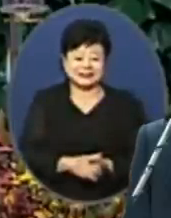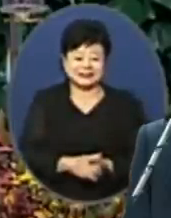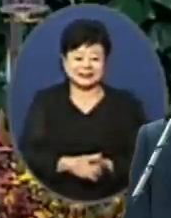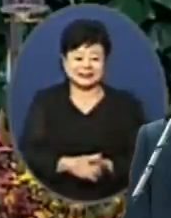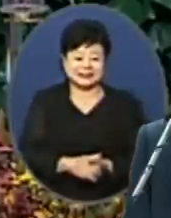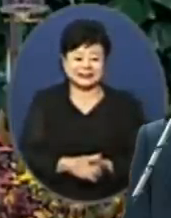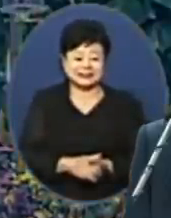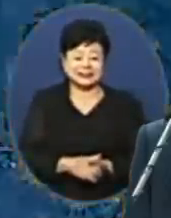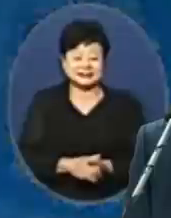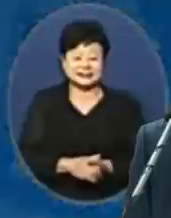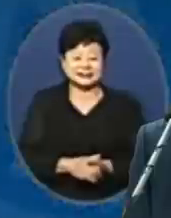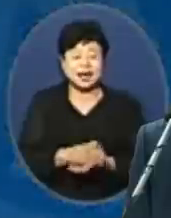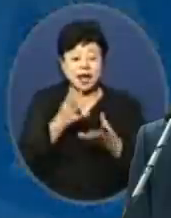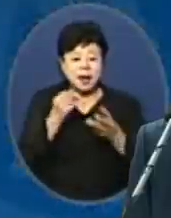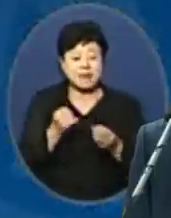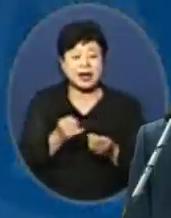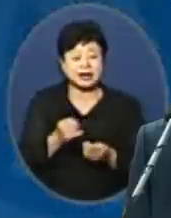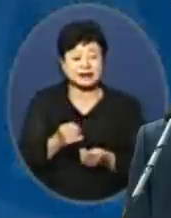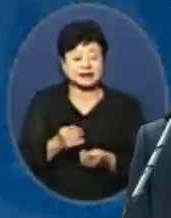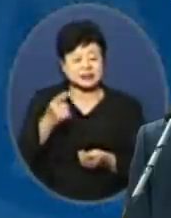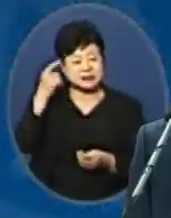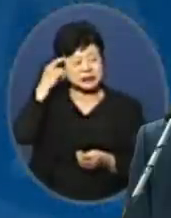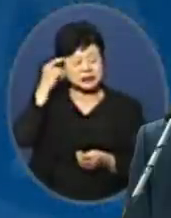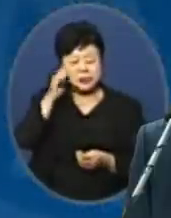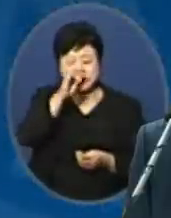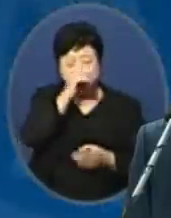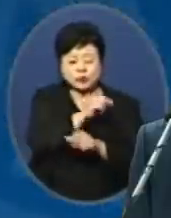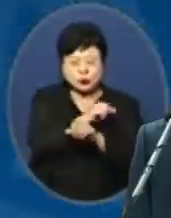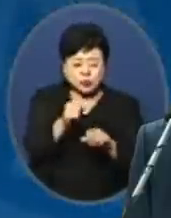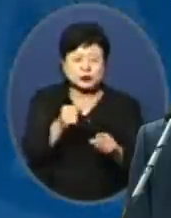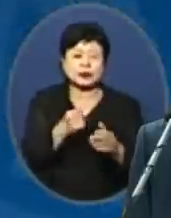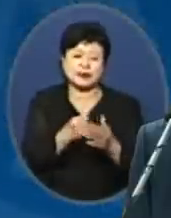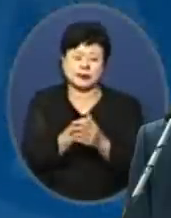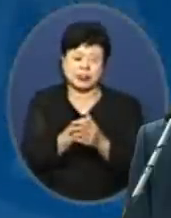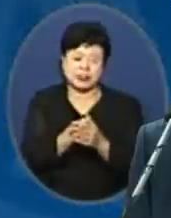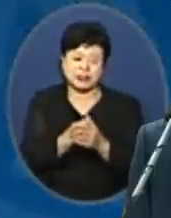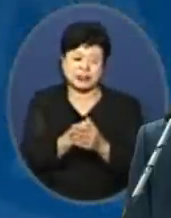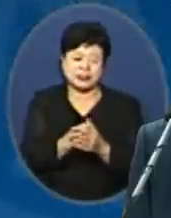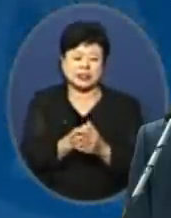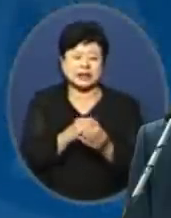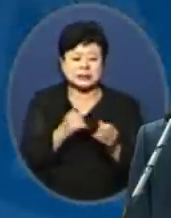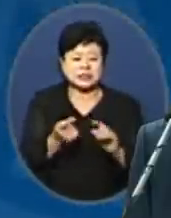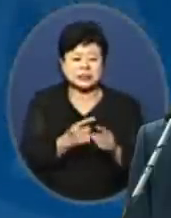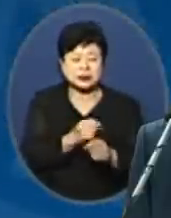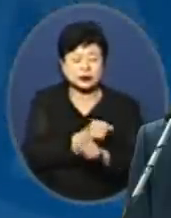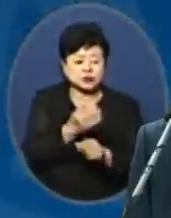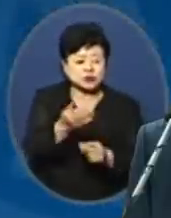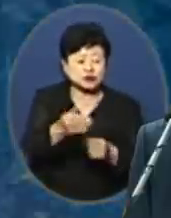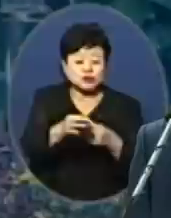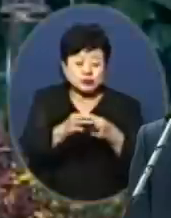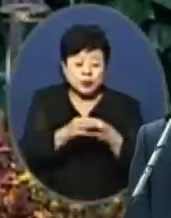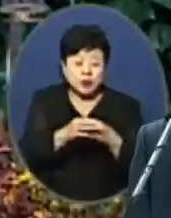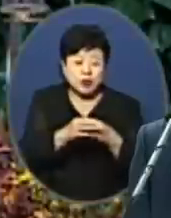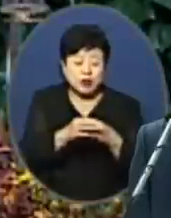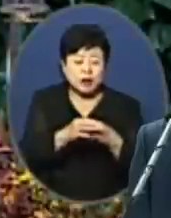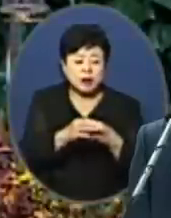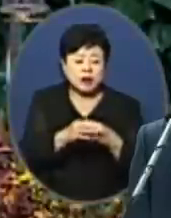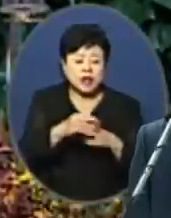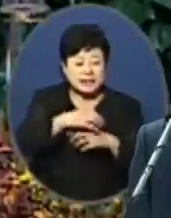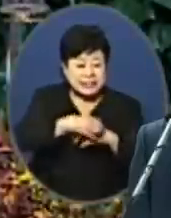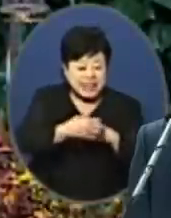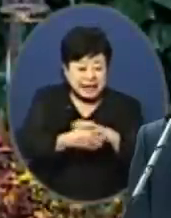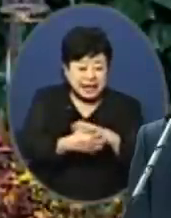칼 매닝은 많은 정신질환이 용서와 관계에 있다고 말합니다. 만일 사람들이 서로 용서하면 전세